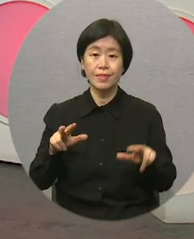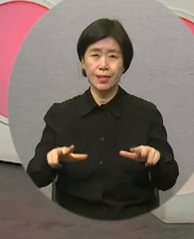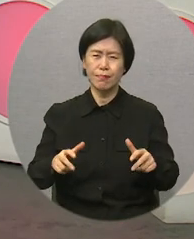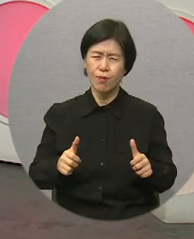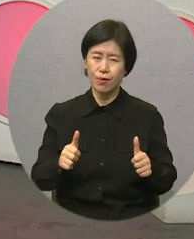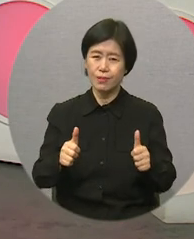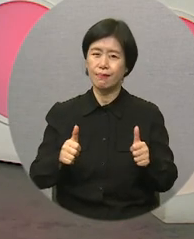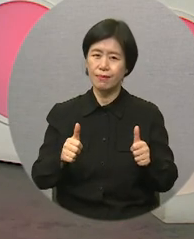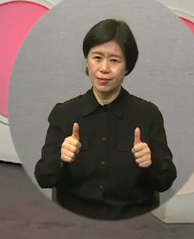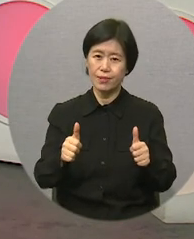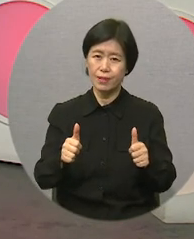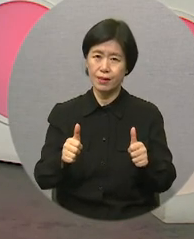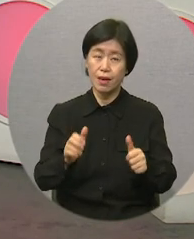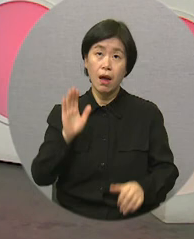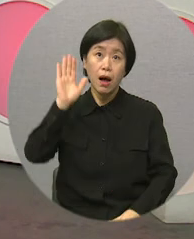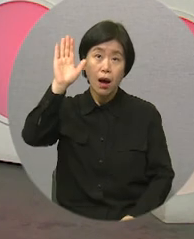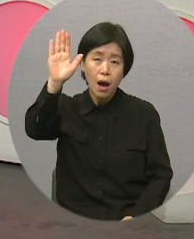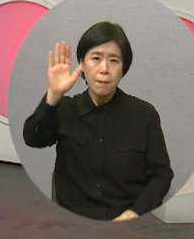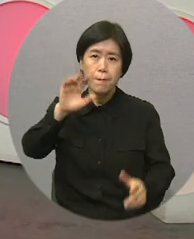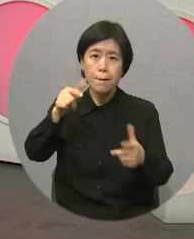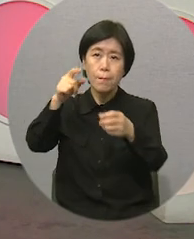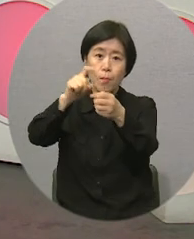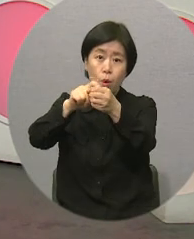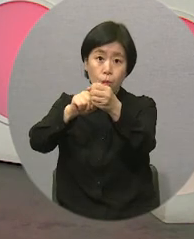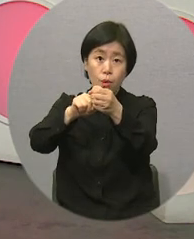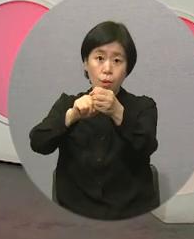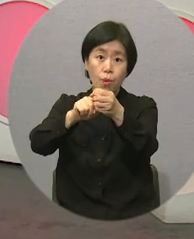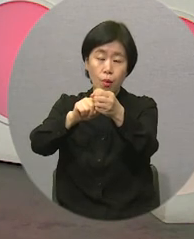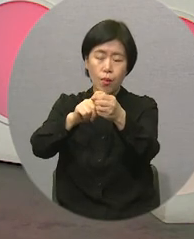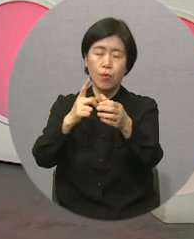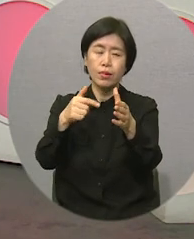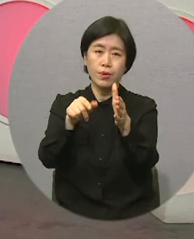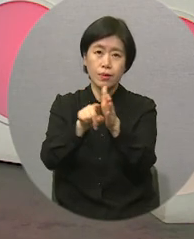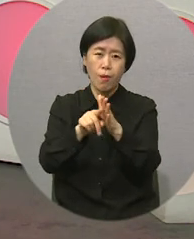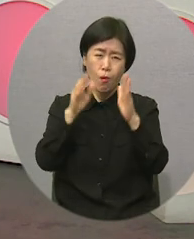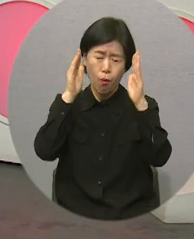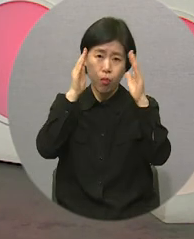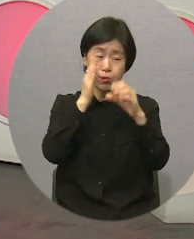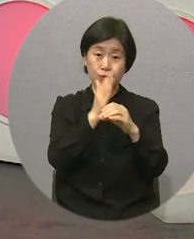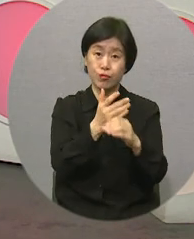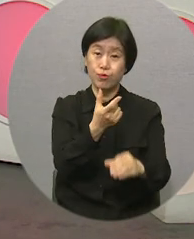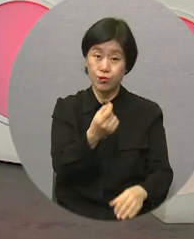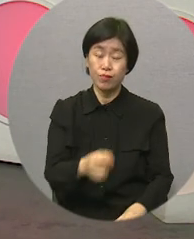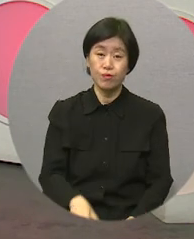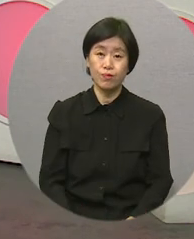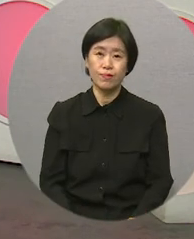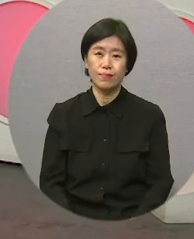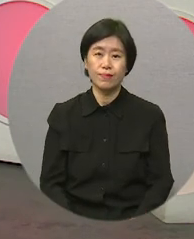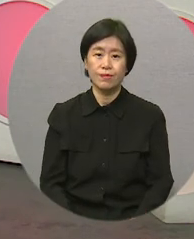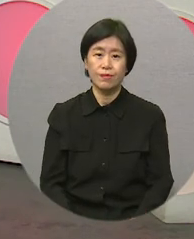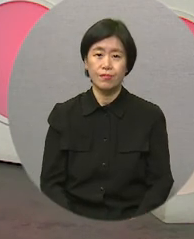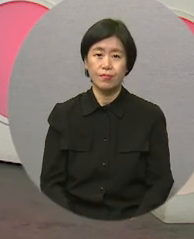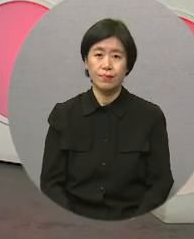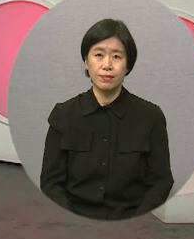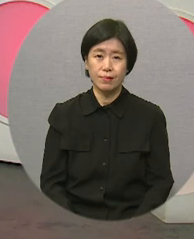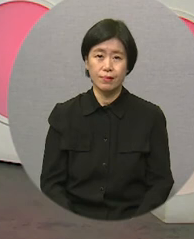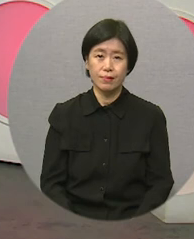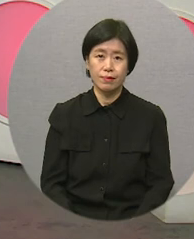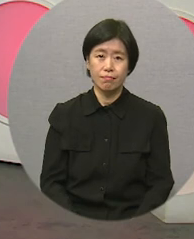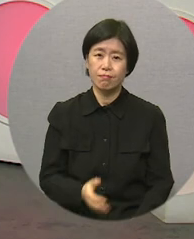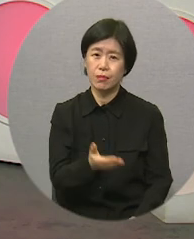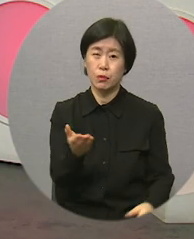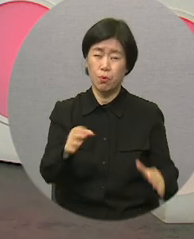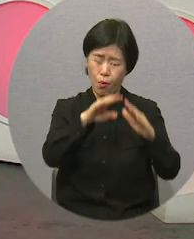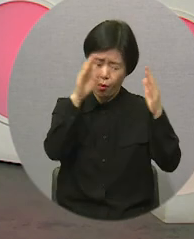지금 자기의 미래를 위해서 공부를 열심히 하고 있는데 꼭 전부 다, 예? 한 사람도